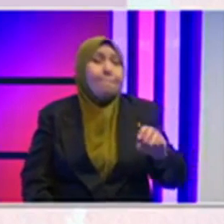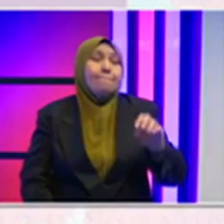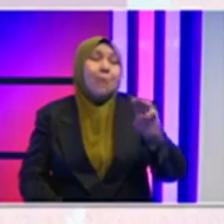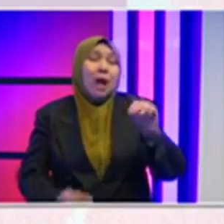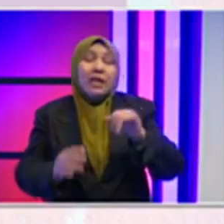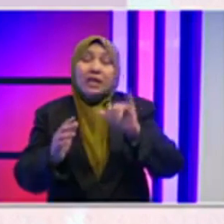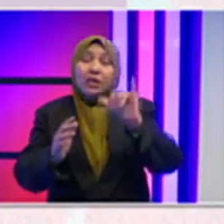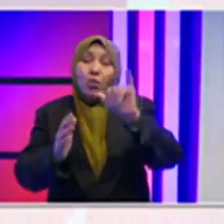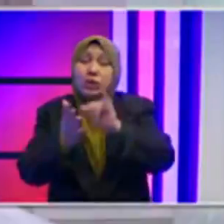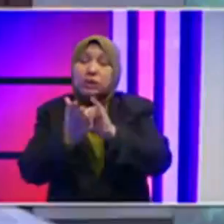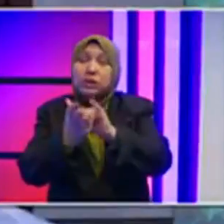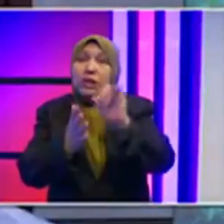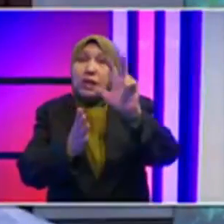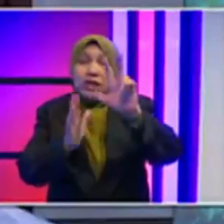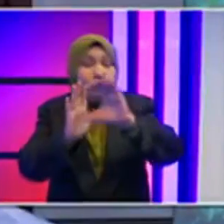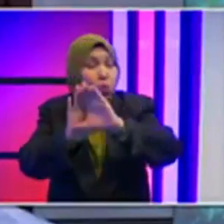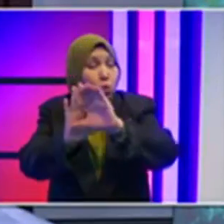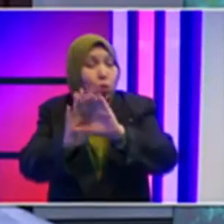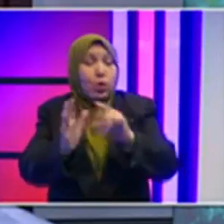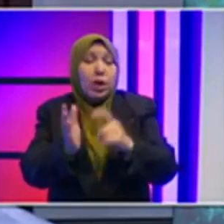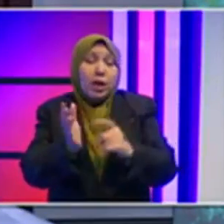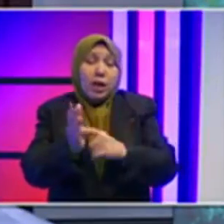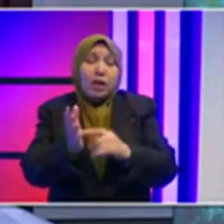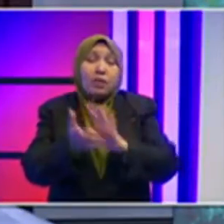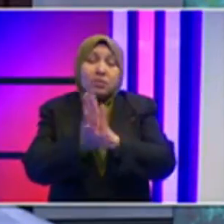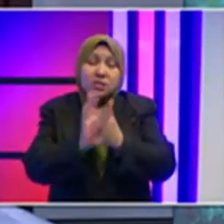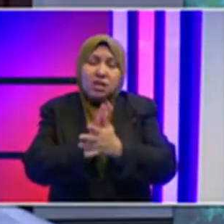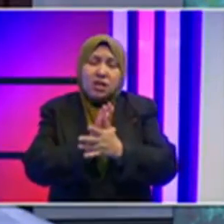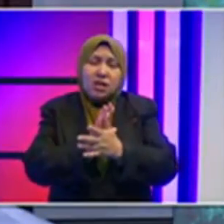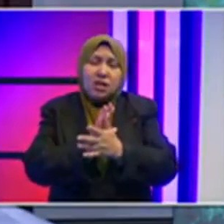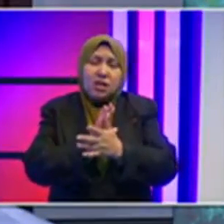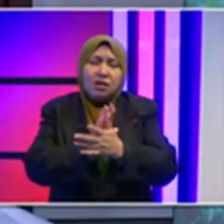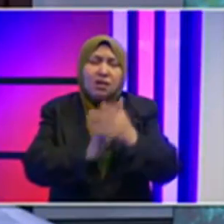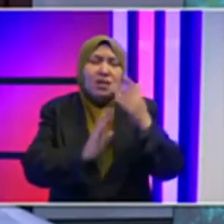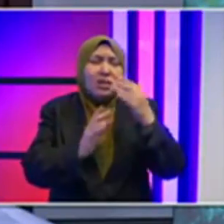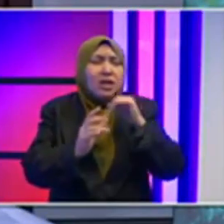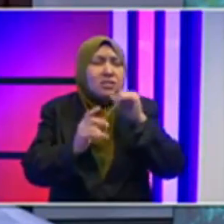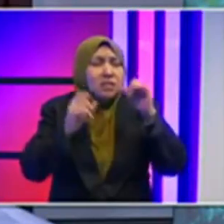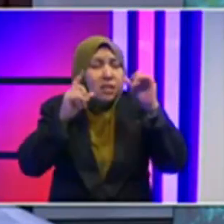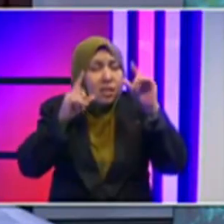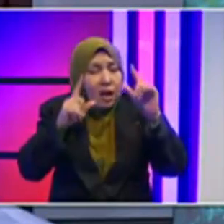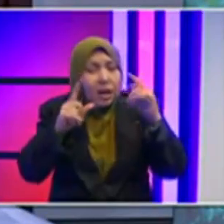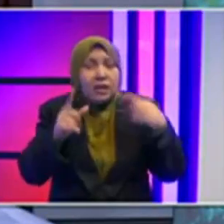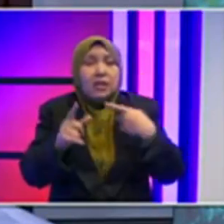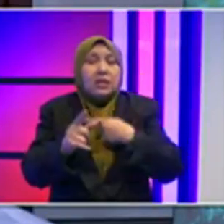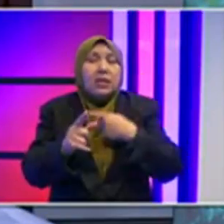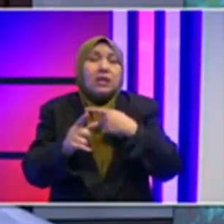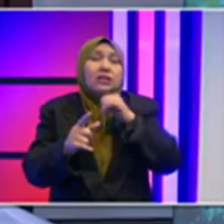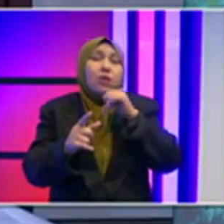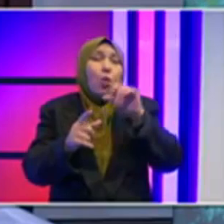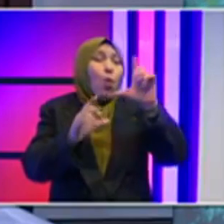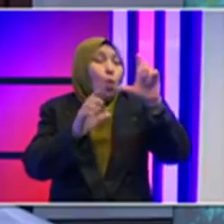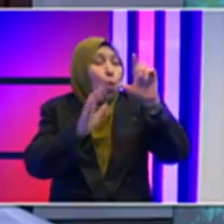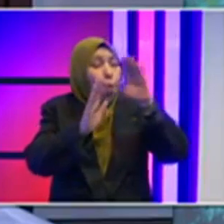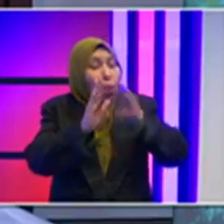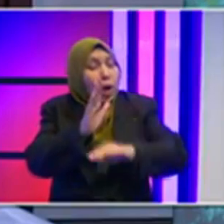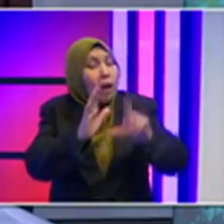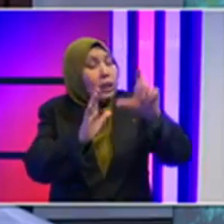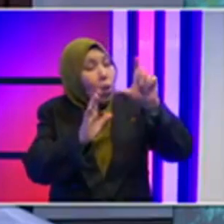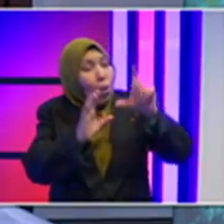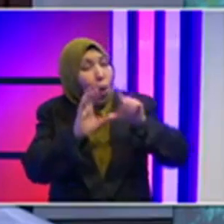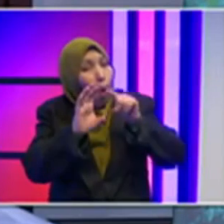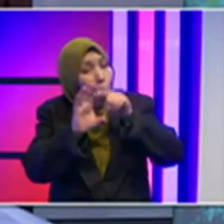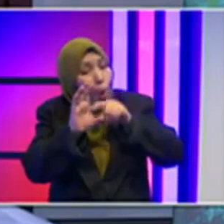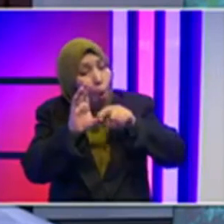tiga contoh kadang-kadang berlaku kecuali adalah bacaan kita gitu kurang tebal pada huruf-huruf tadikan